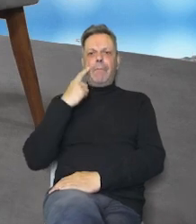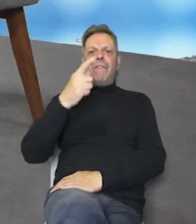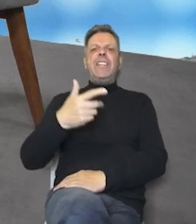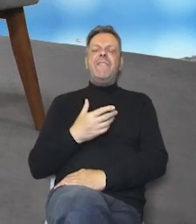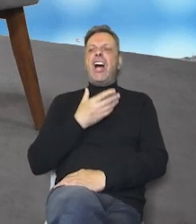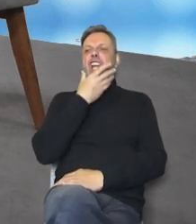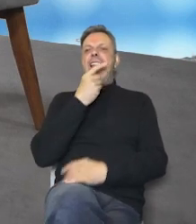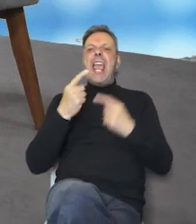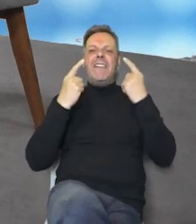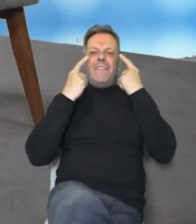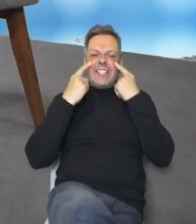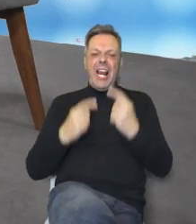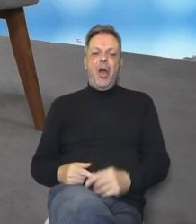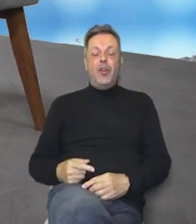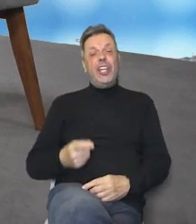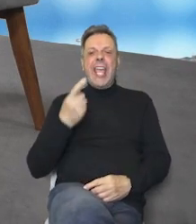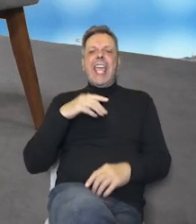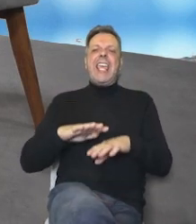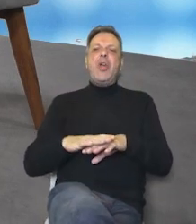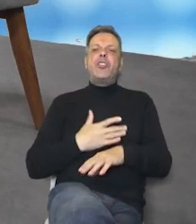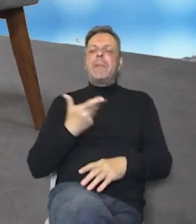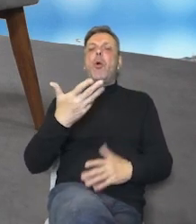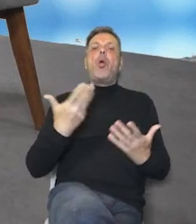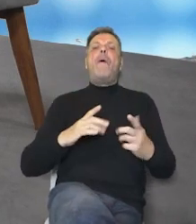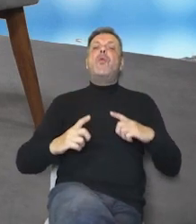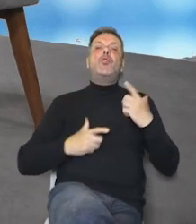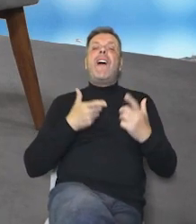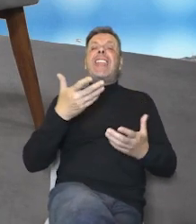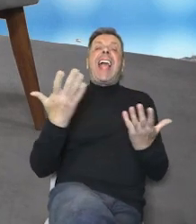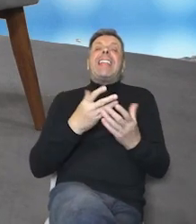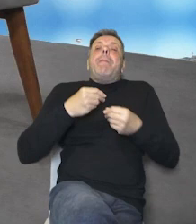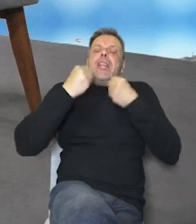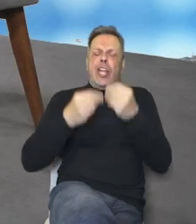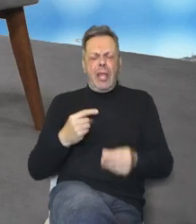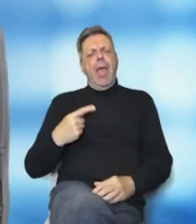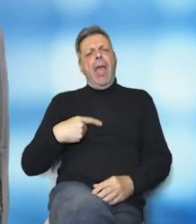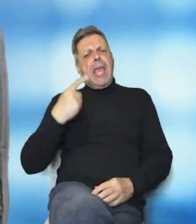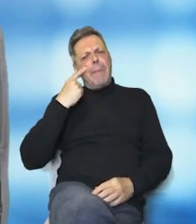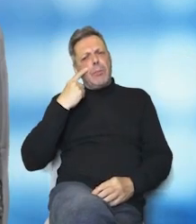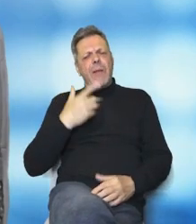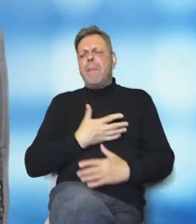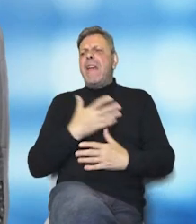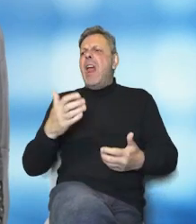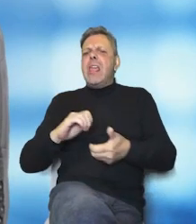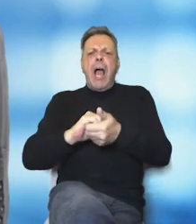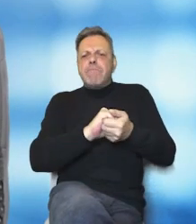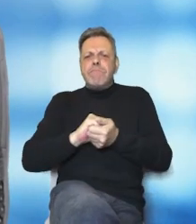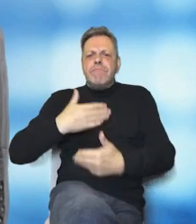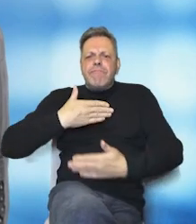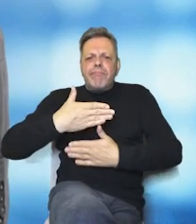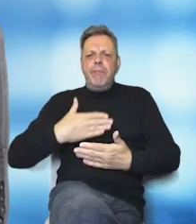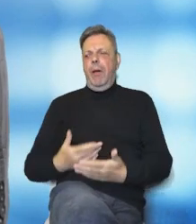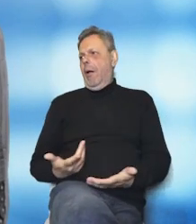izraz lica, točno se osjeti koliko uživate dok o tome pričate. Pretpostavljam da je velika druželjubivost u pitanju